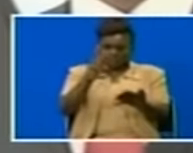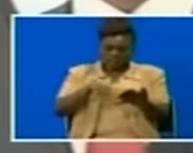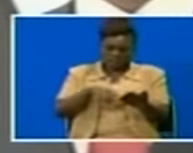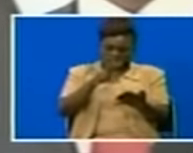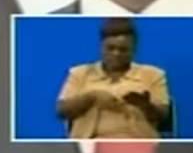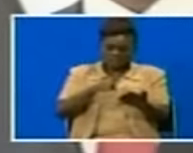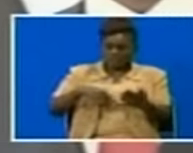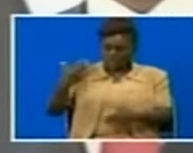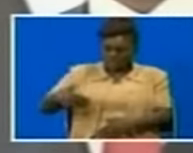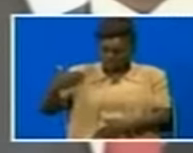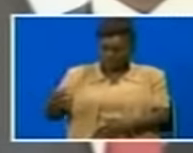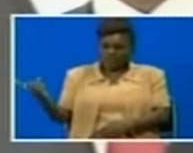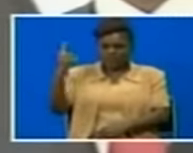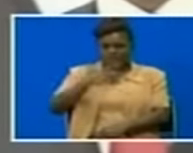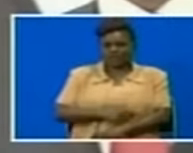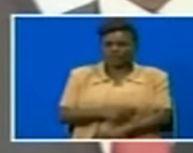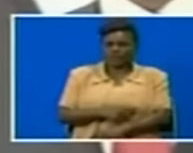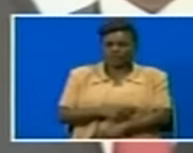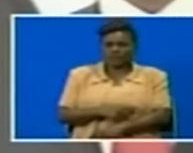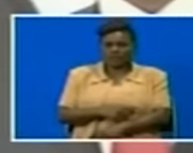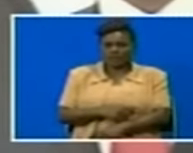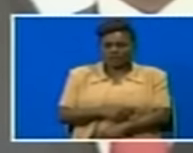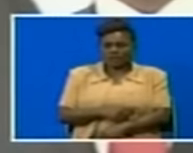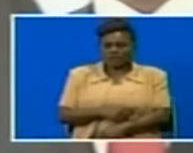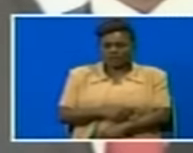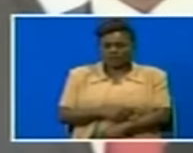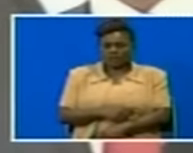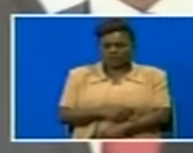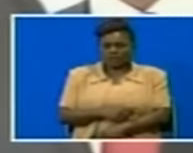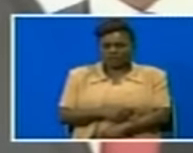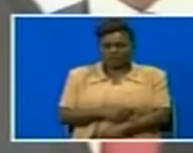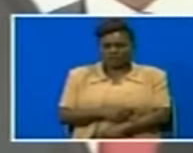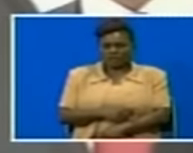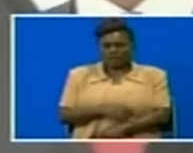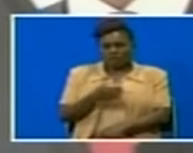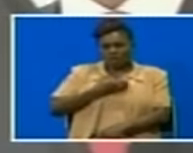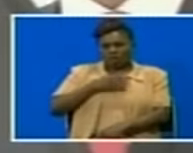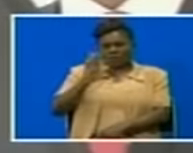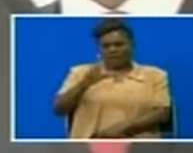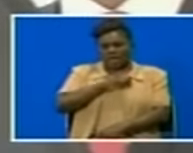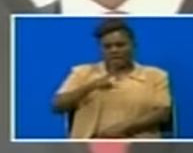every day, you are strengthening your own life.